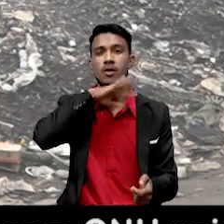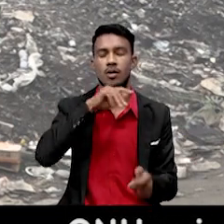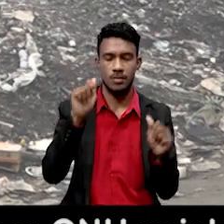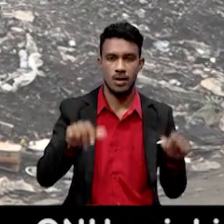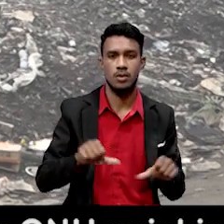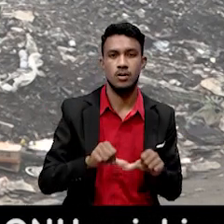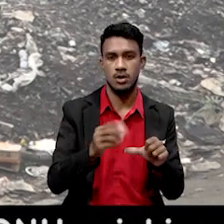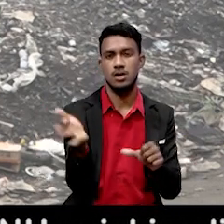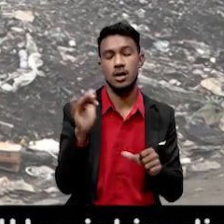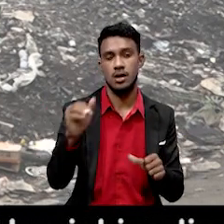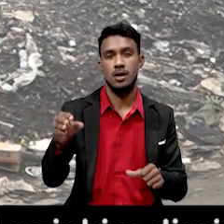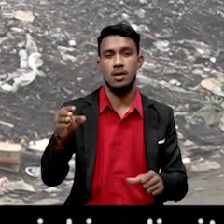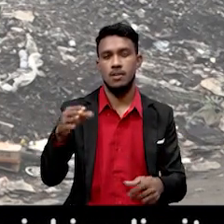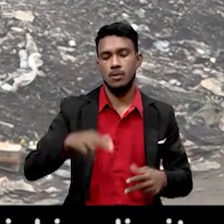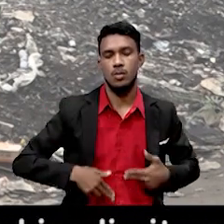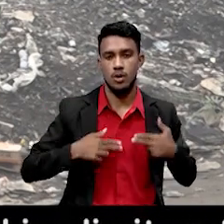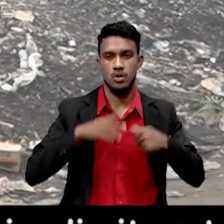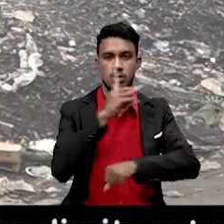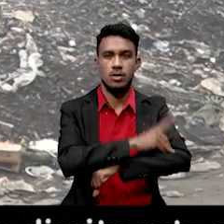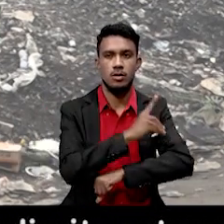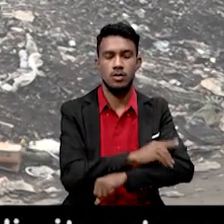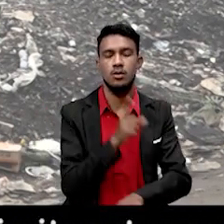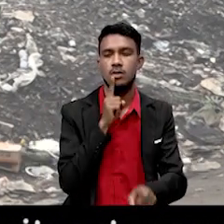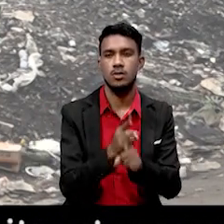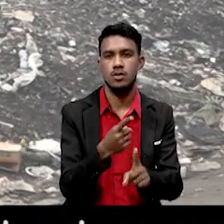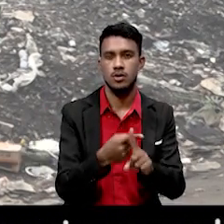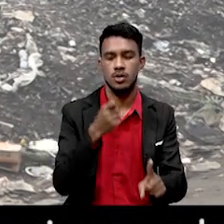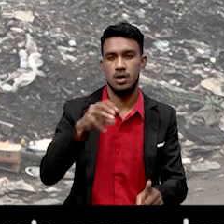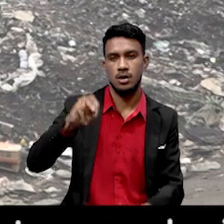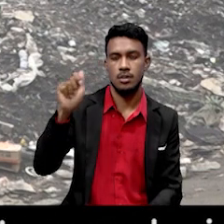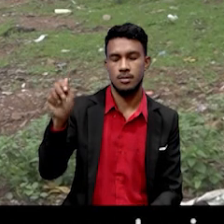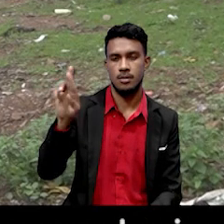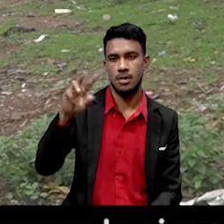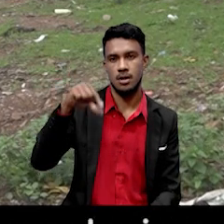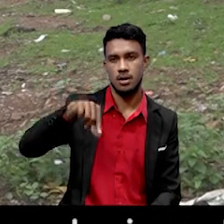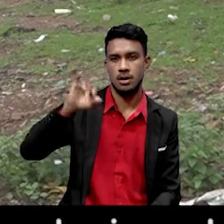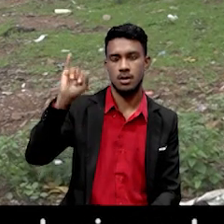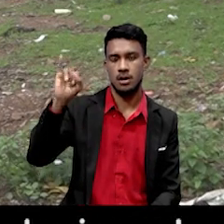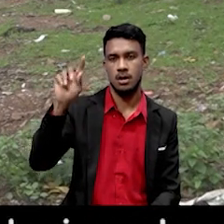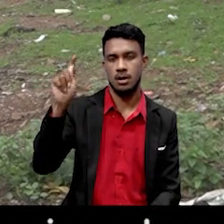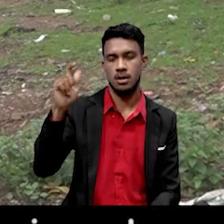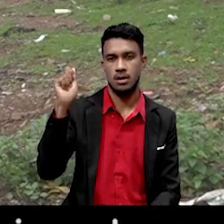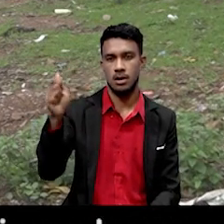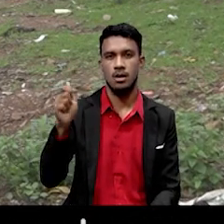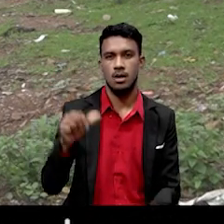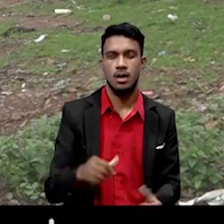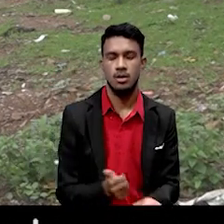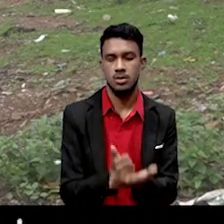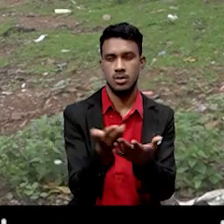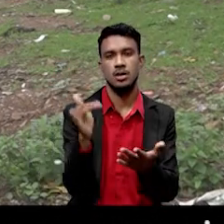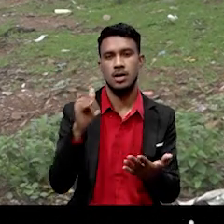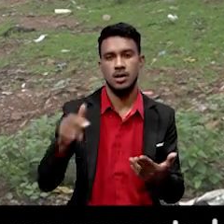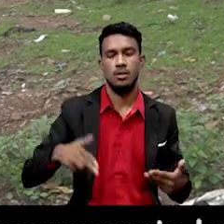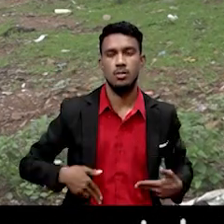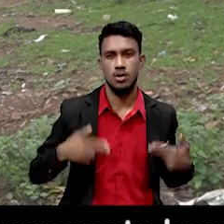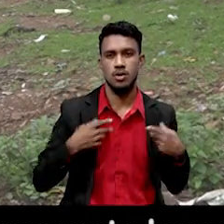ni Morris dot lorong. Realida dida ni haturu lihusi Markita Suarez honi alen sira, nebe durante ne sustenta sira ni Morris